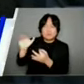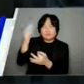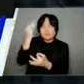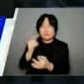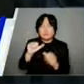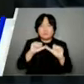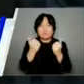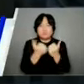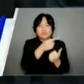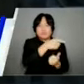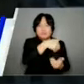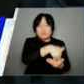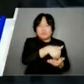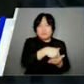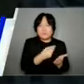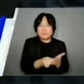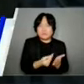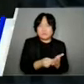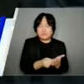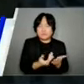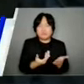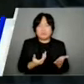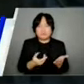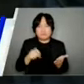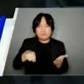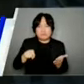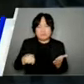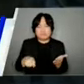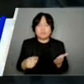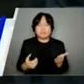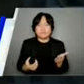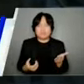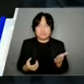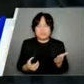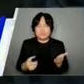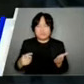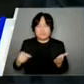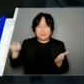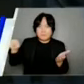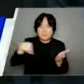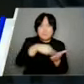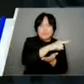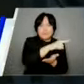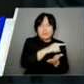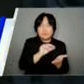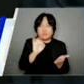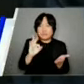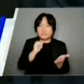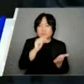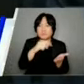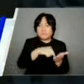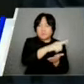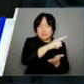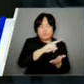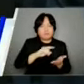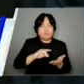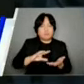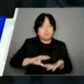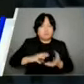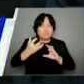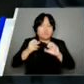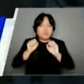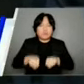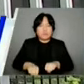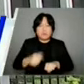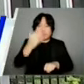na kung hindi sila magbibigay ng karagdagang pera, magkakaproblema sila dahil may droga ang kanila mga iniwan daw na